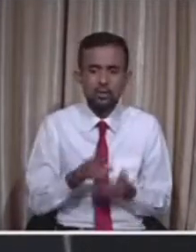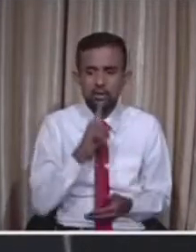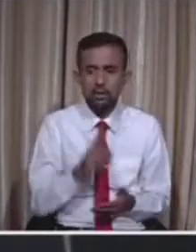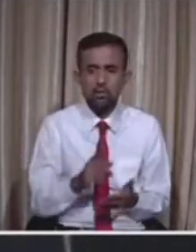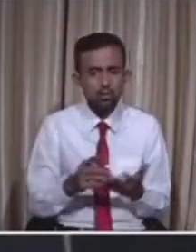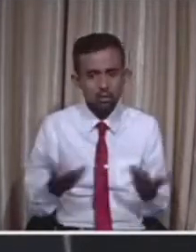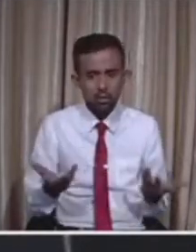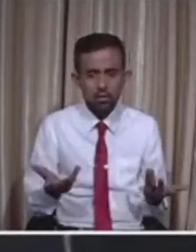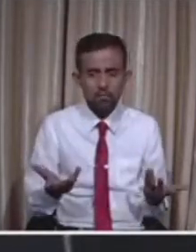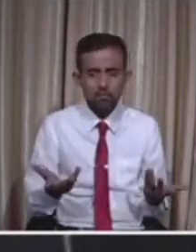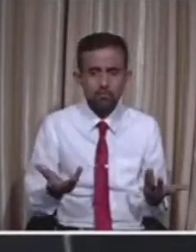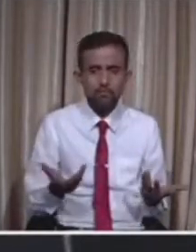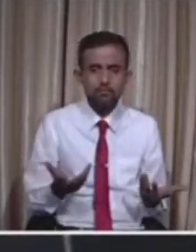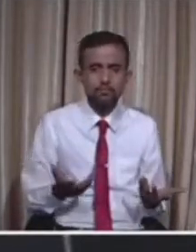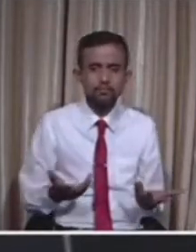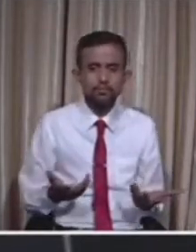ඕනේ.